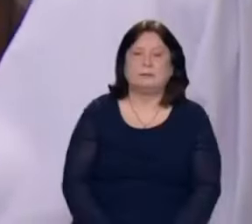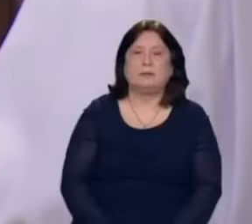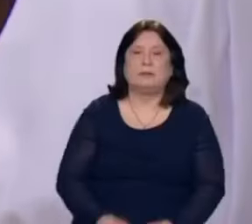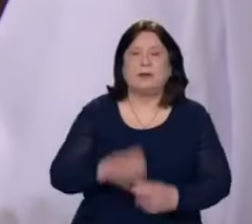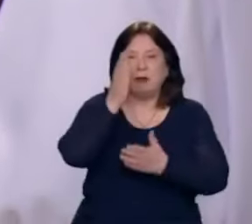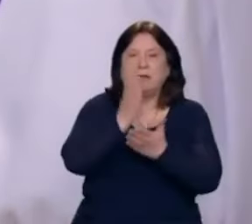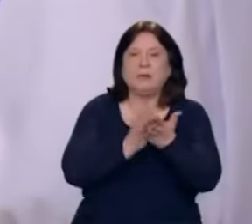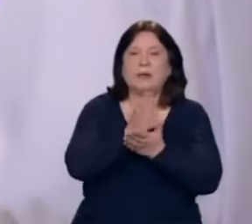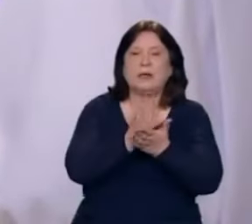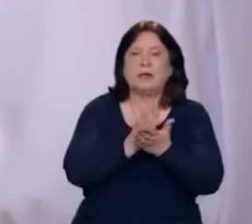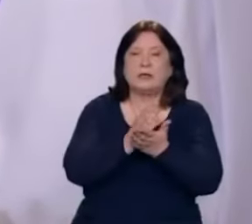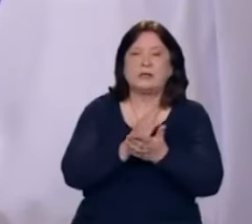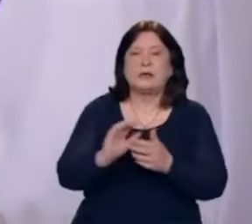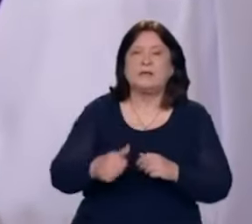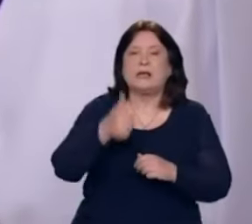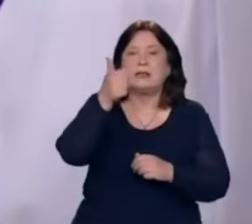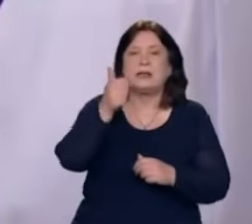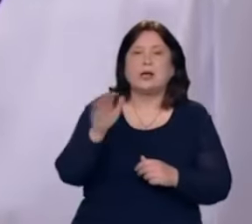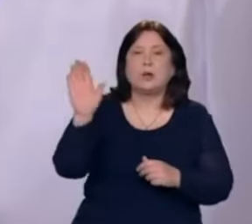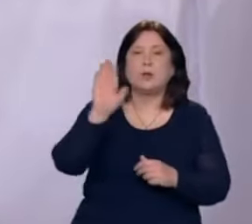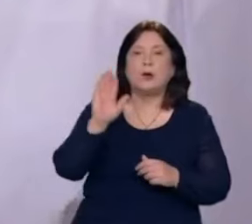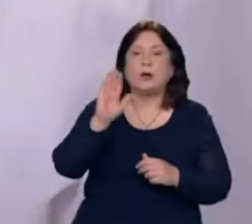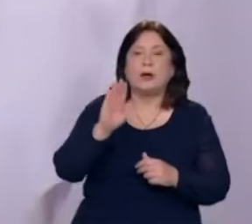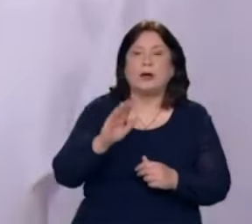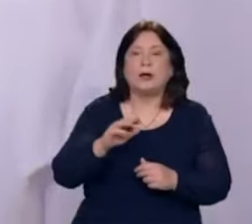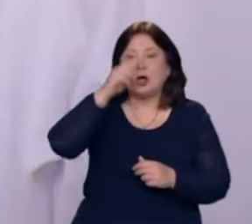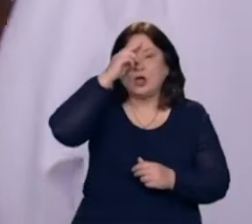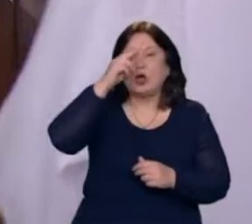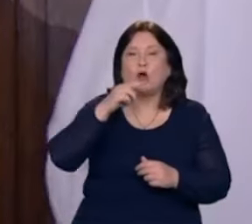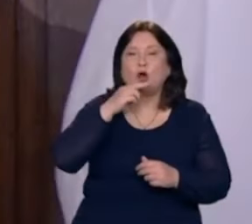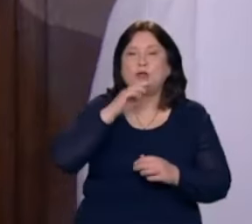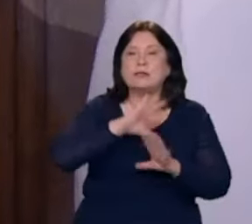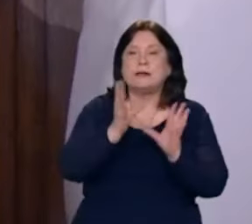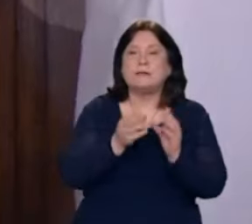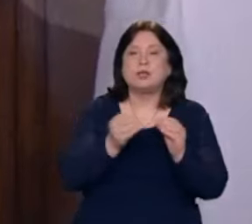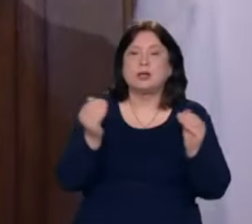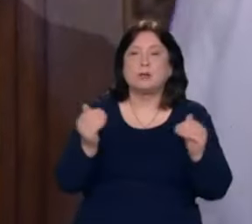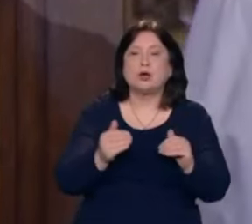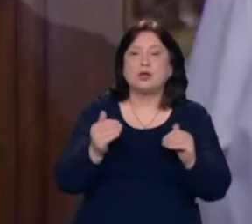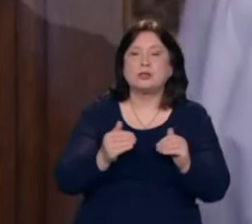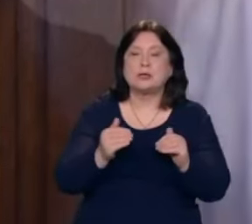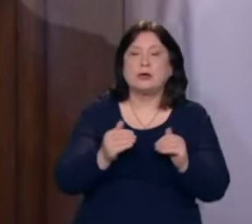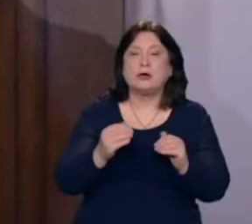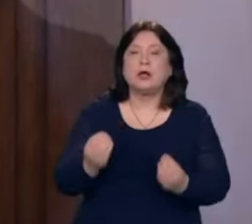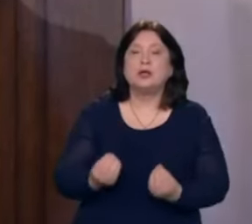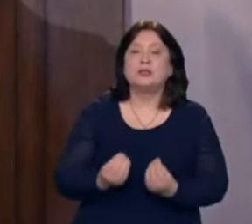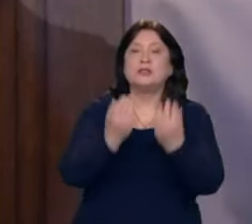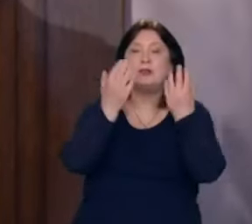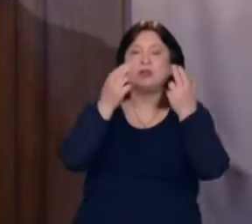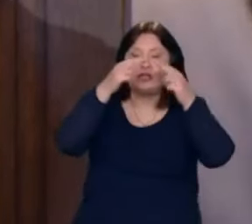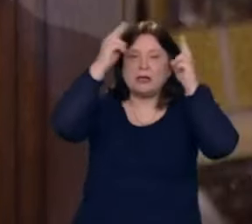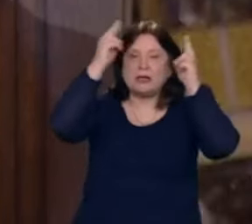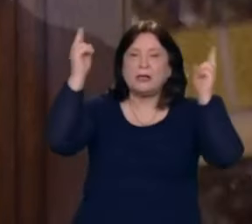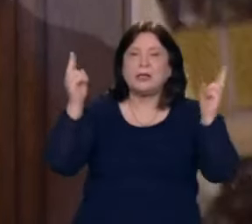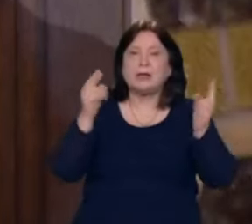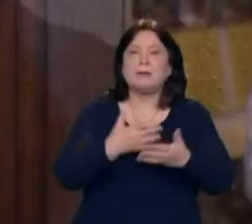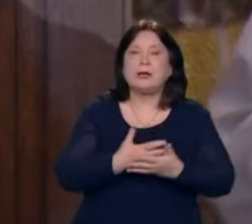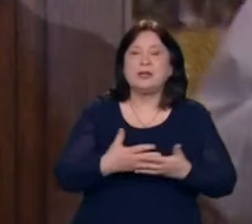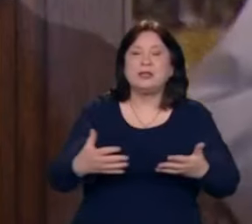Wierzę w jednego Boga Ojca Wszechmogącego Stworzyciela nieba i